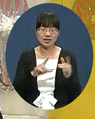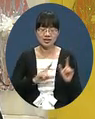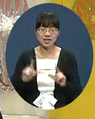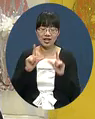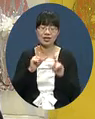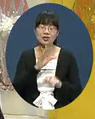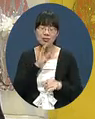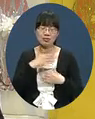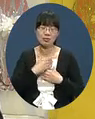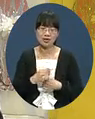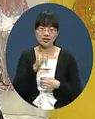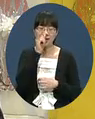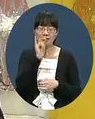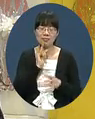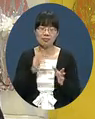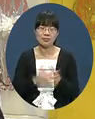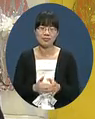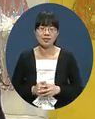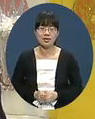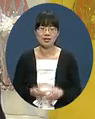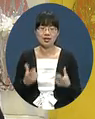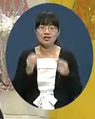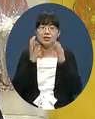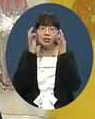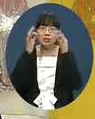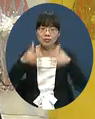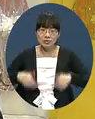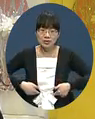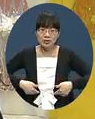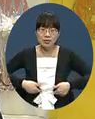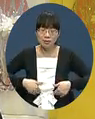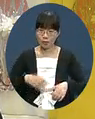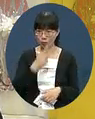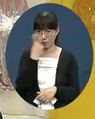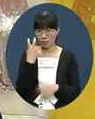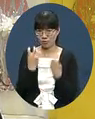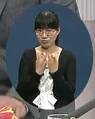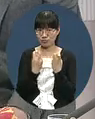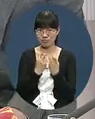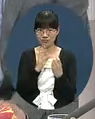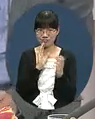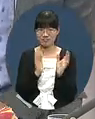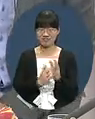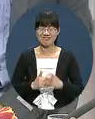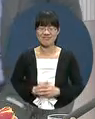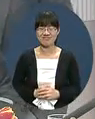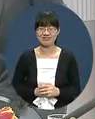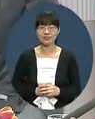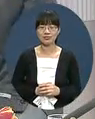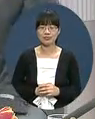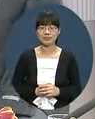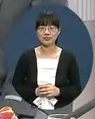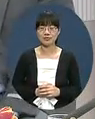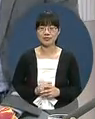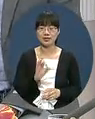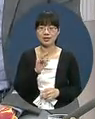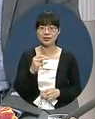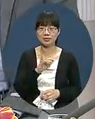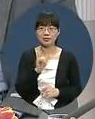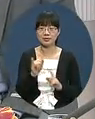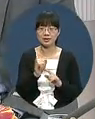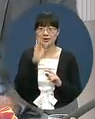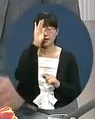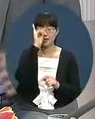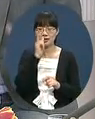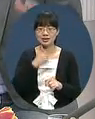굉장히 편안해집니다. 그래서 그런 노력이 필요할 것 같습니다. 그거 현명하시네요. 아주. 네, 좋은 방법이네요. 자, 아토피를 앓고